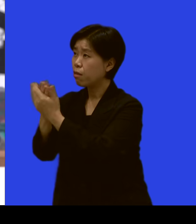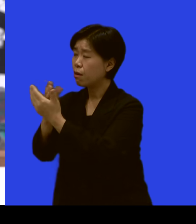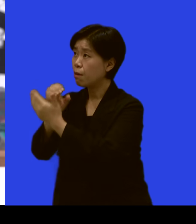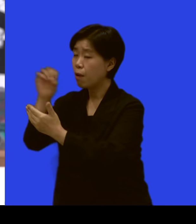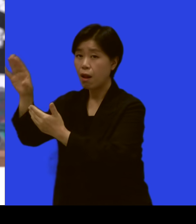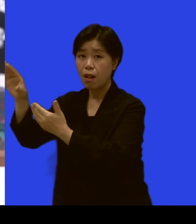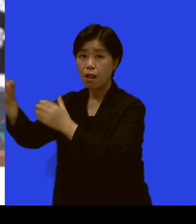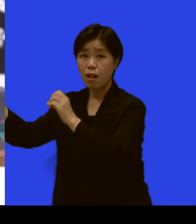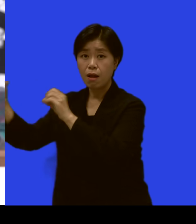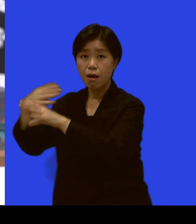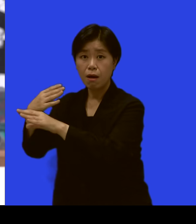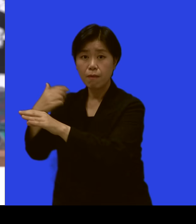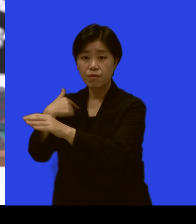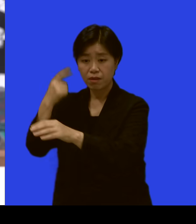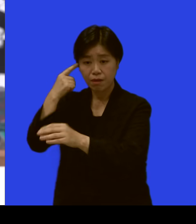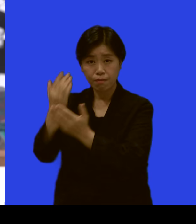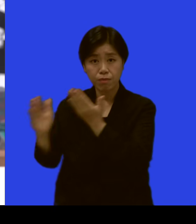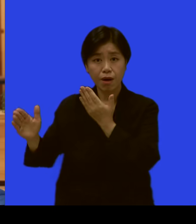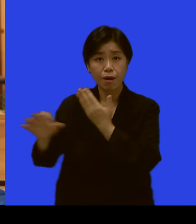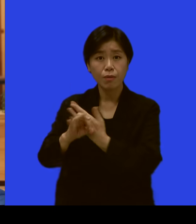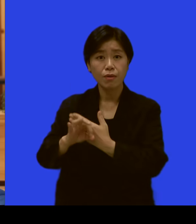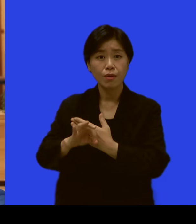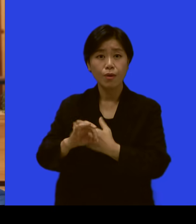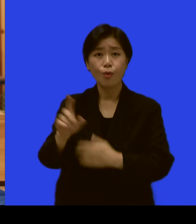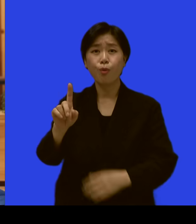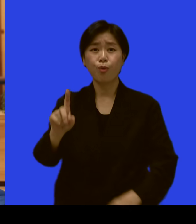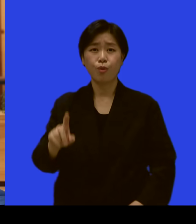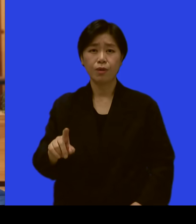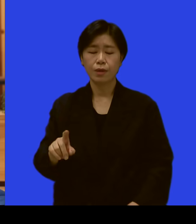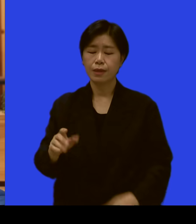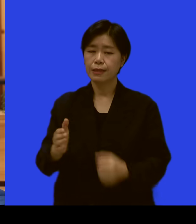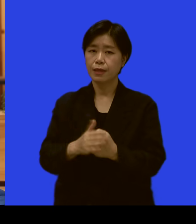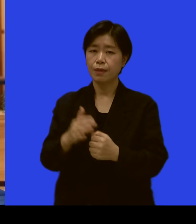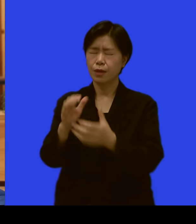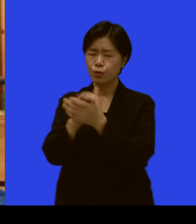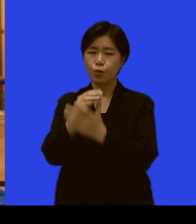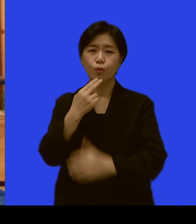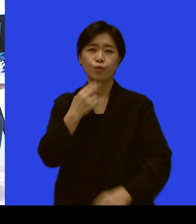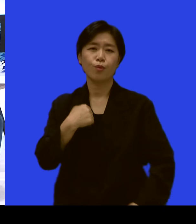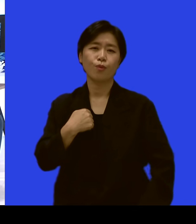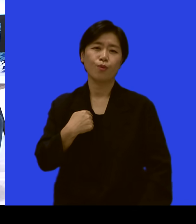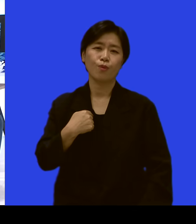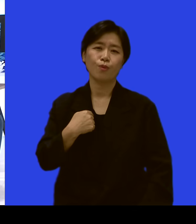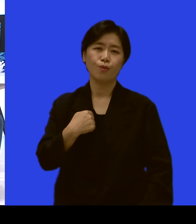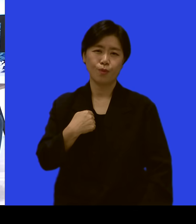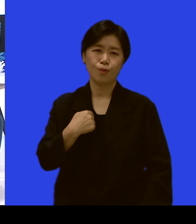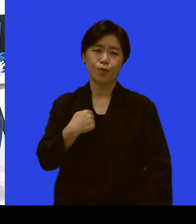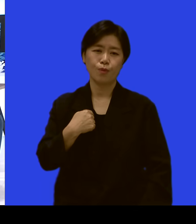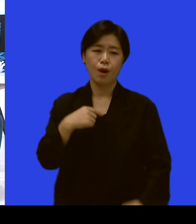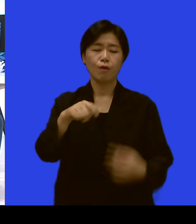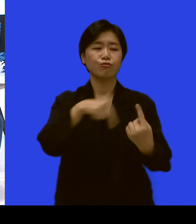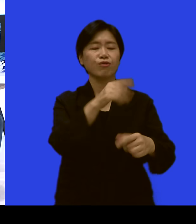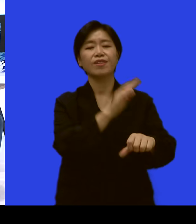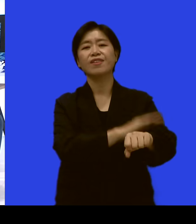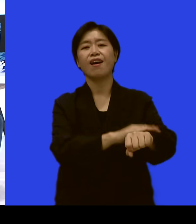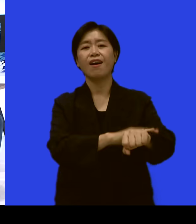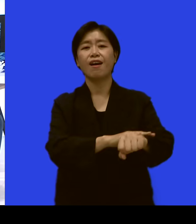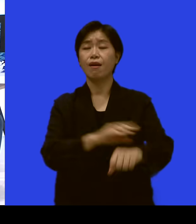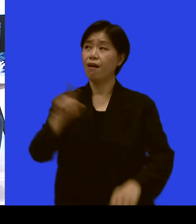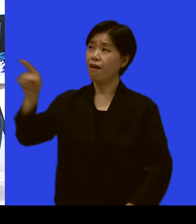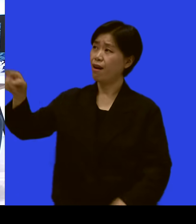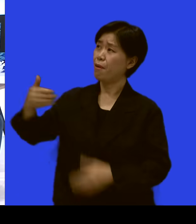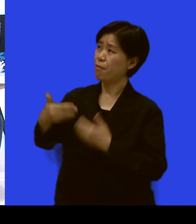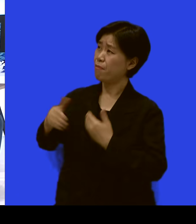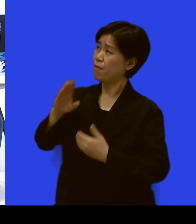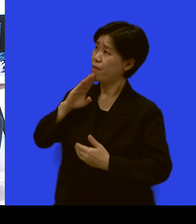이거 큰일이니까. 네네. 그래서 기도를 안 하게 됐어요. 아. 그래서 기도를 안 하고 가능하면 내가 하나님 바쁘시니까 내가 할 수 있는